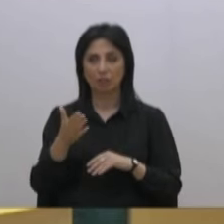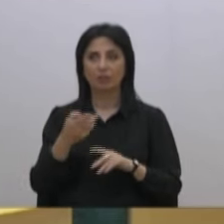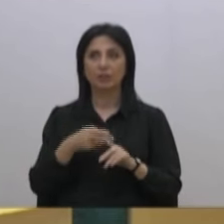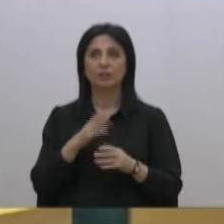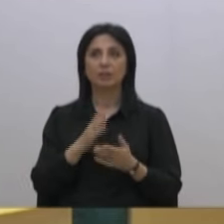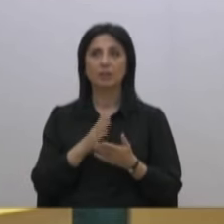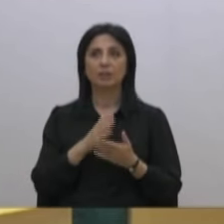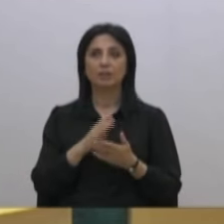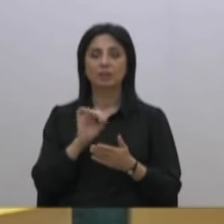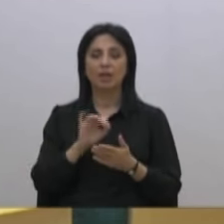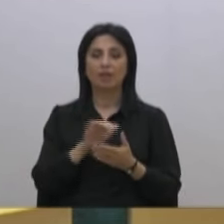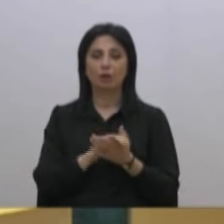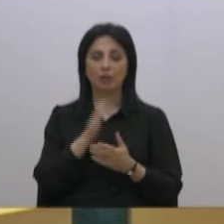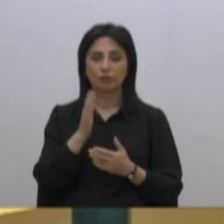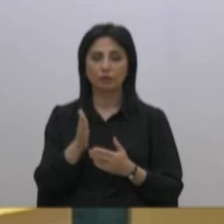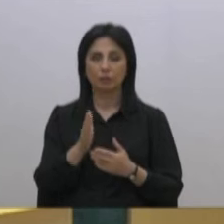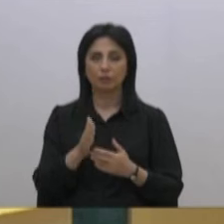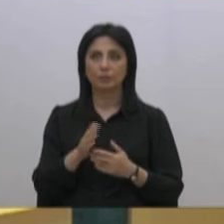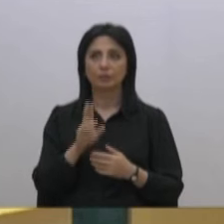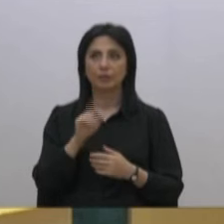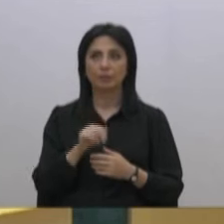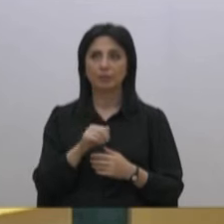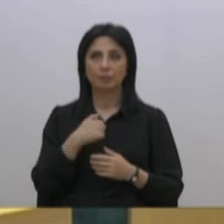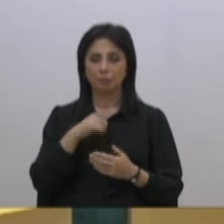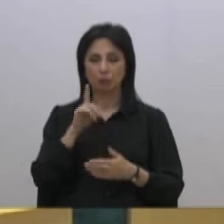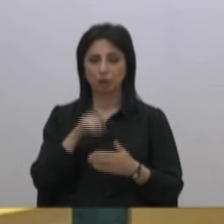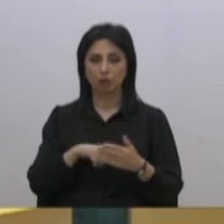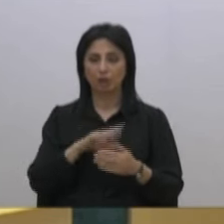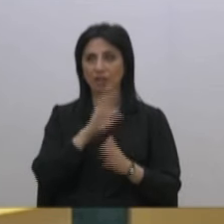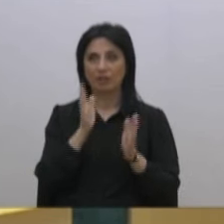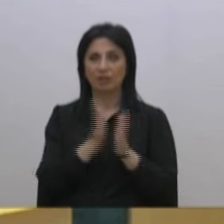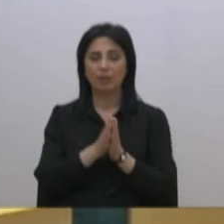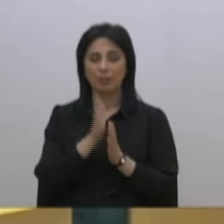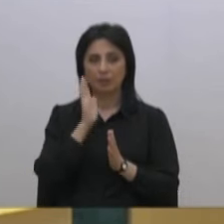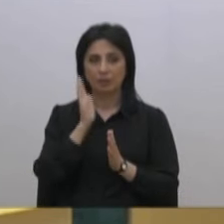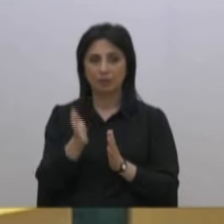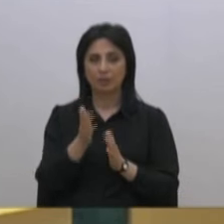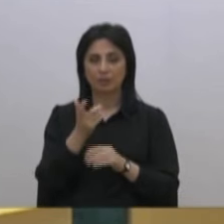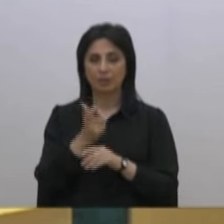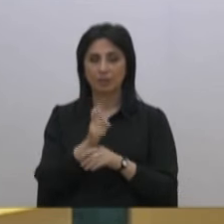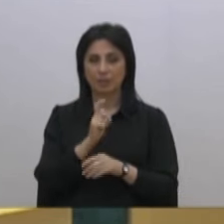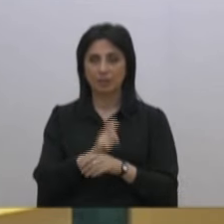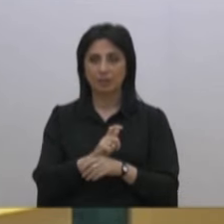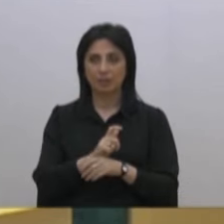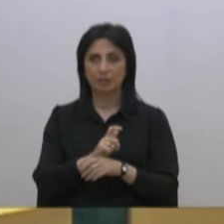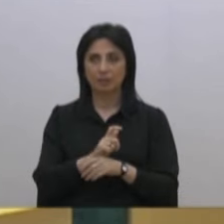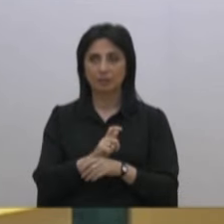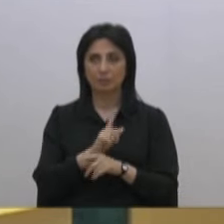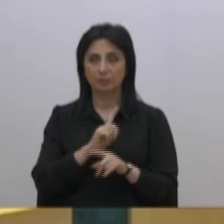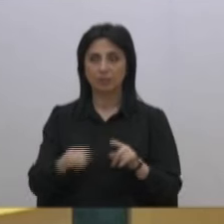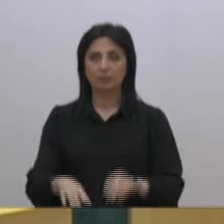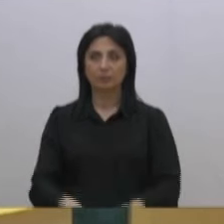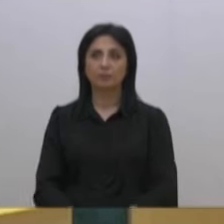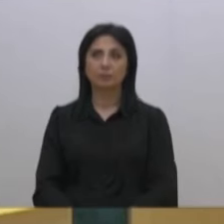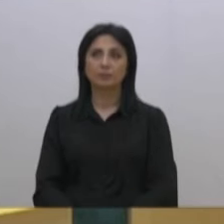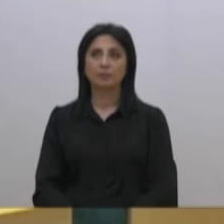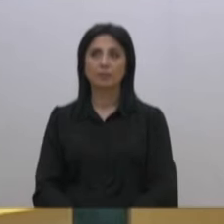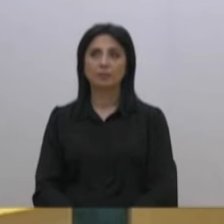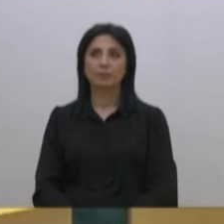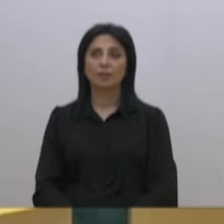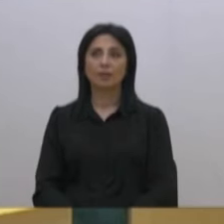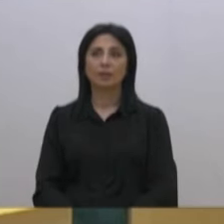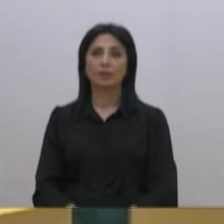არის ევროკავშირი და მე მჯერა, რომ ეს ყველაფერი მოხდება ძალიან მალე.